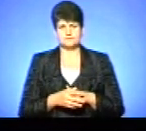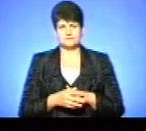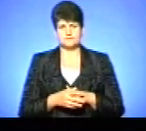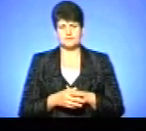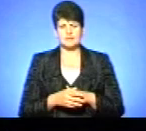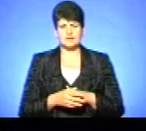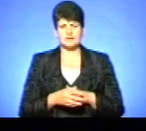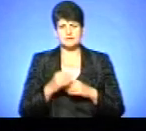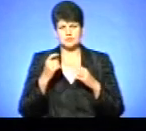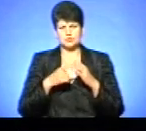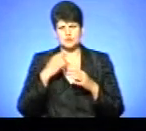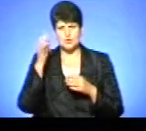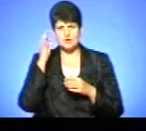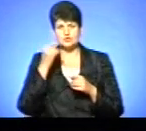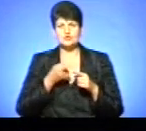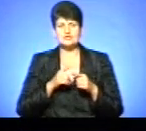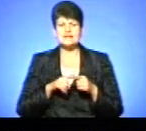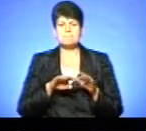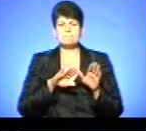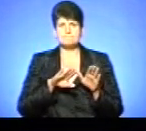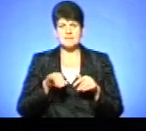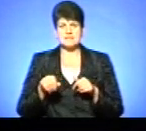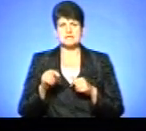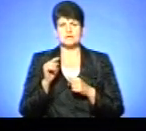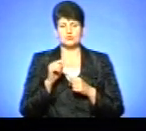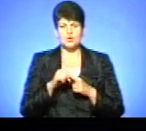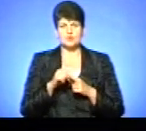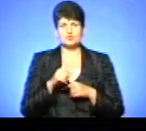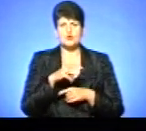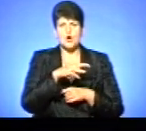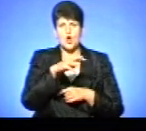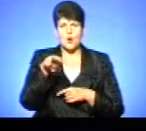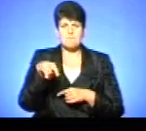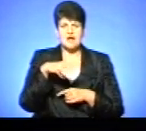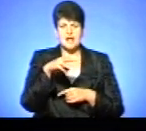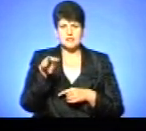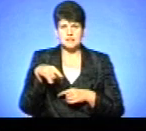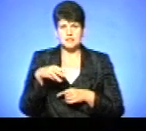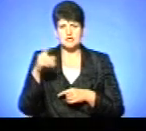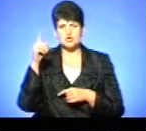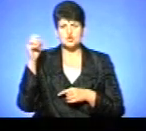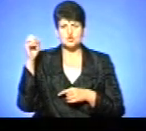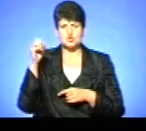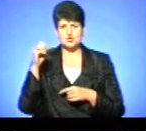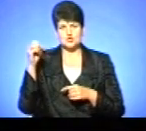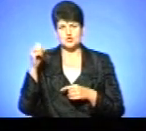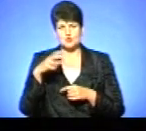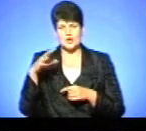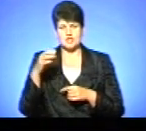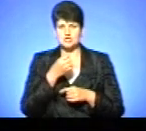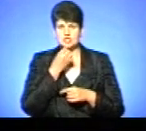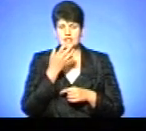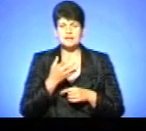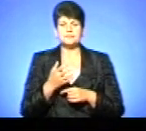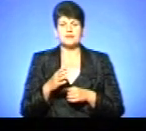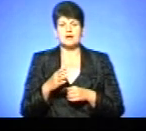Догадуються, що це після того, що кропили сонячник. Сільський голова Іване